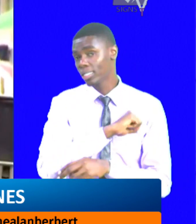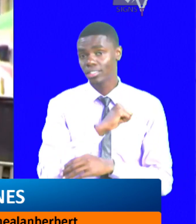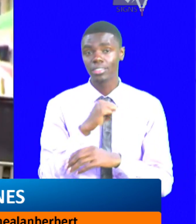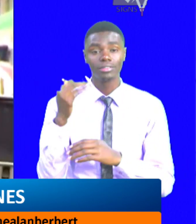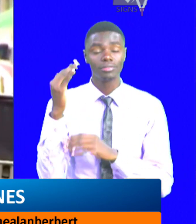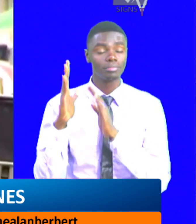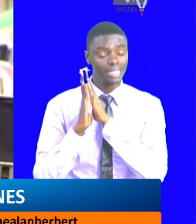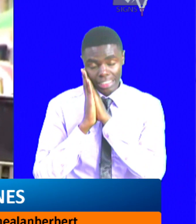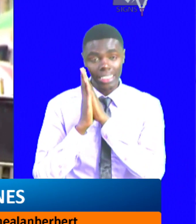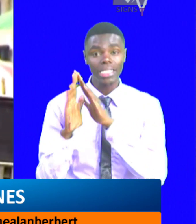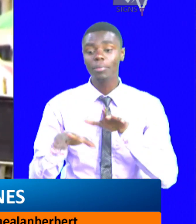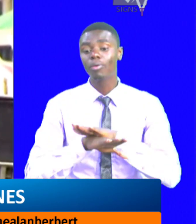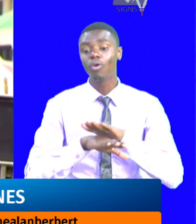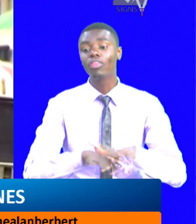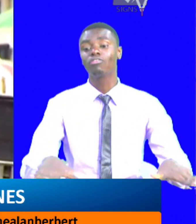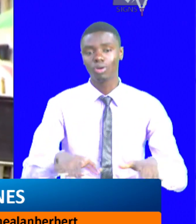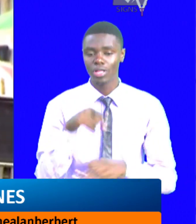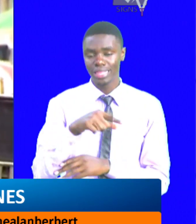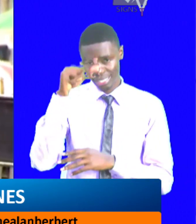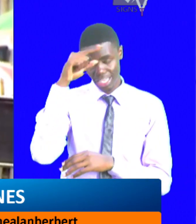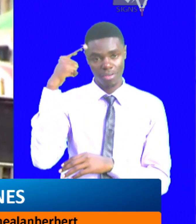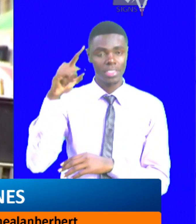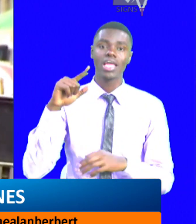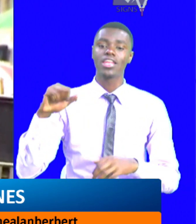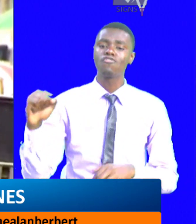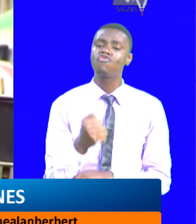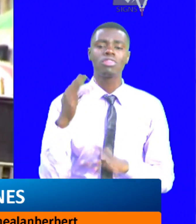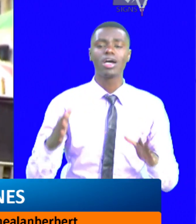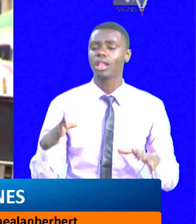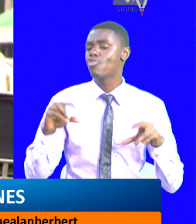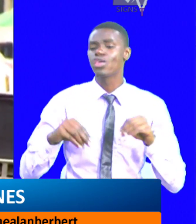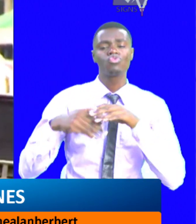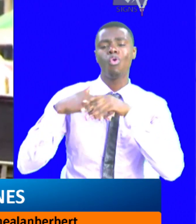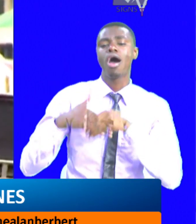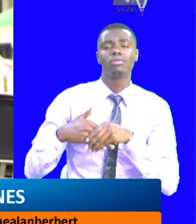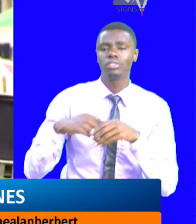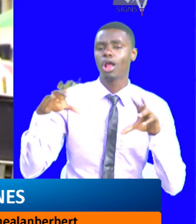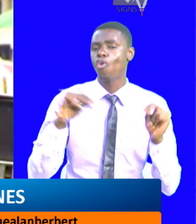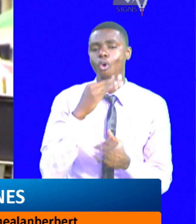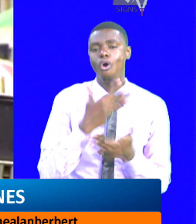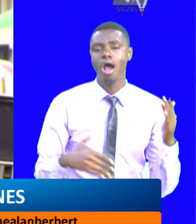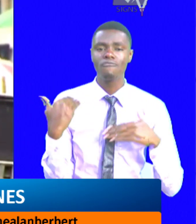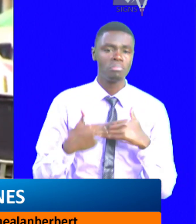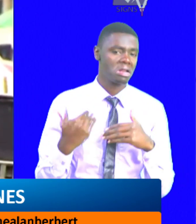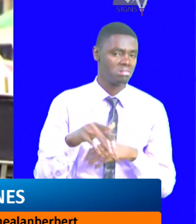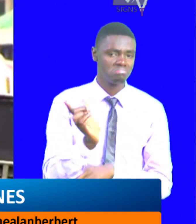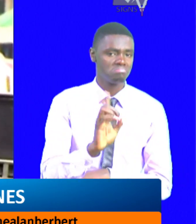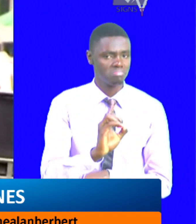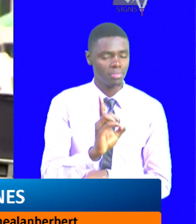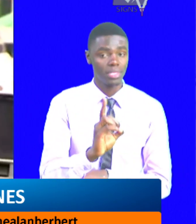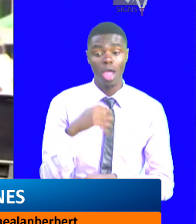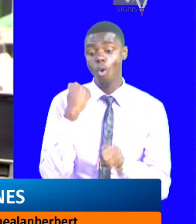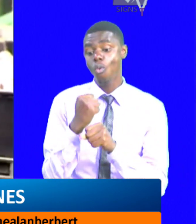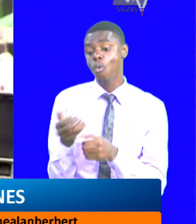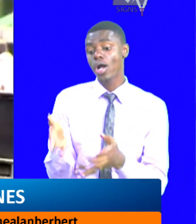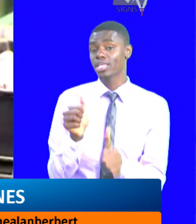serikali ni ya mahasla. Hii hakuna handshake, hapa hakuna nusu mkate. Ile kazi iko